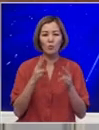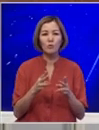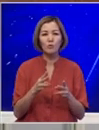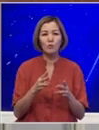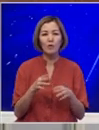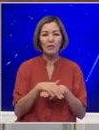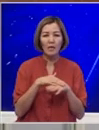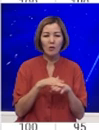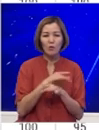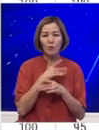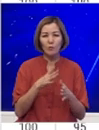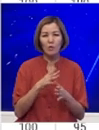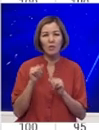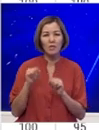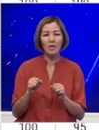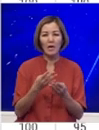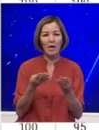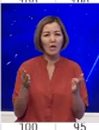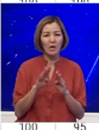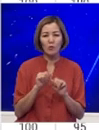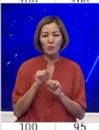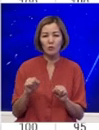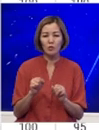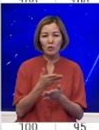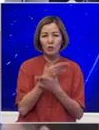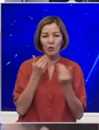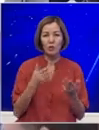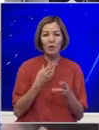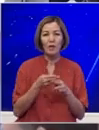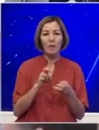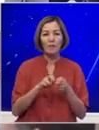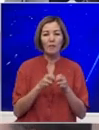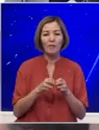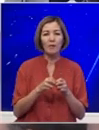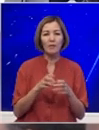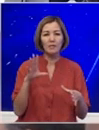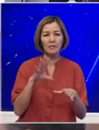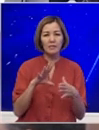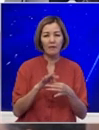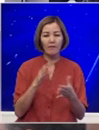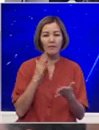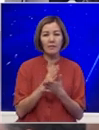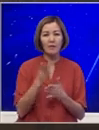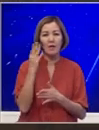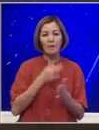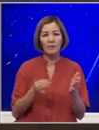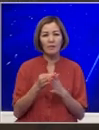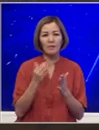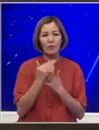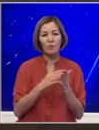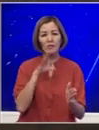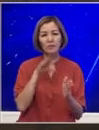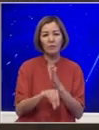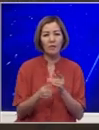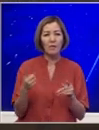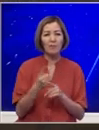людей. Многие из них не огорожены. Такая проблема зафиксирована в нескольких регионах. Среди них есть и Алматинская область. В